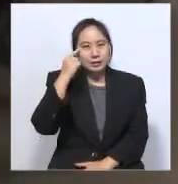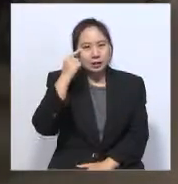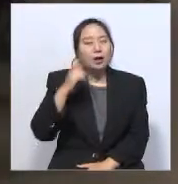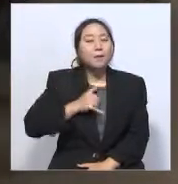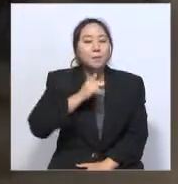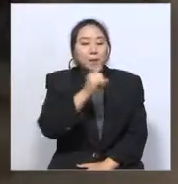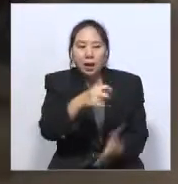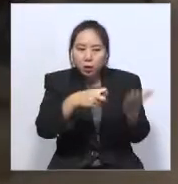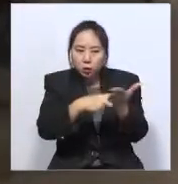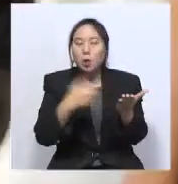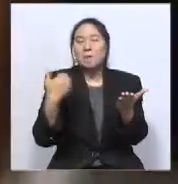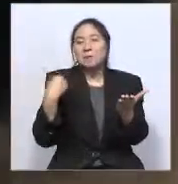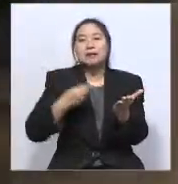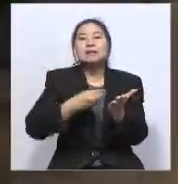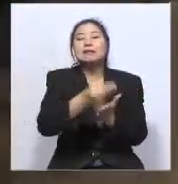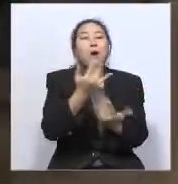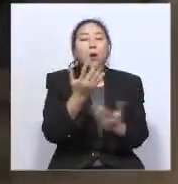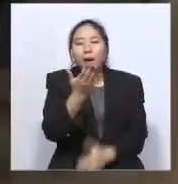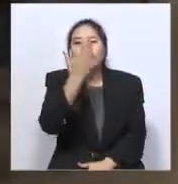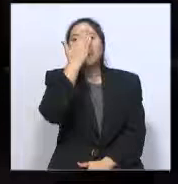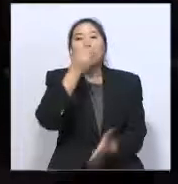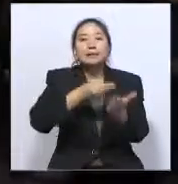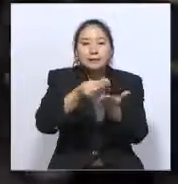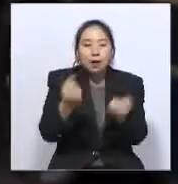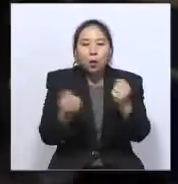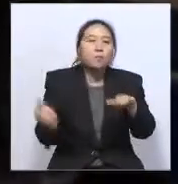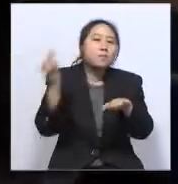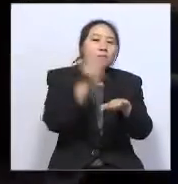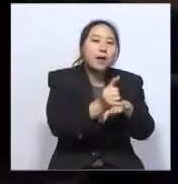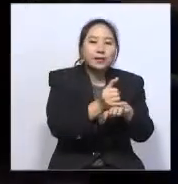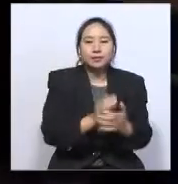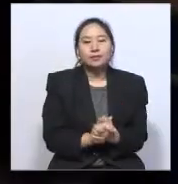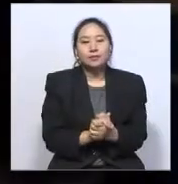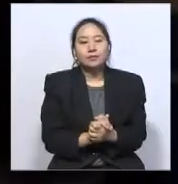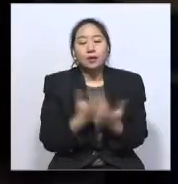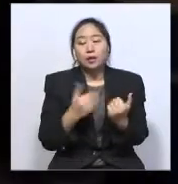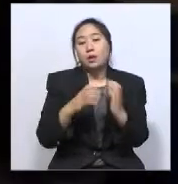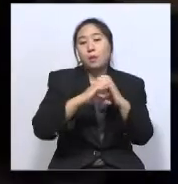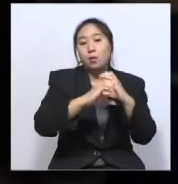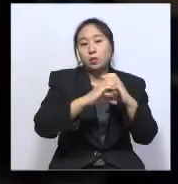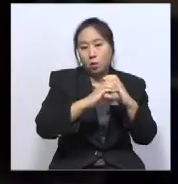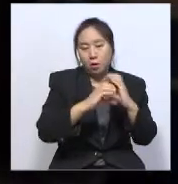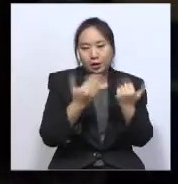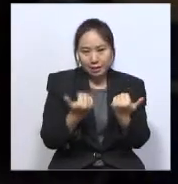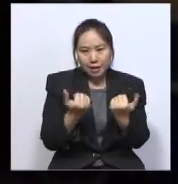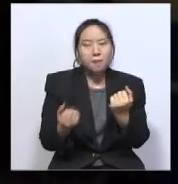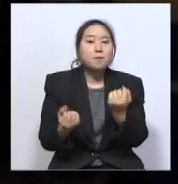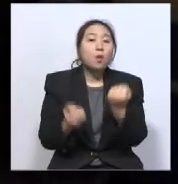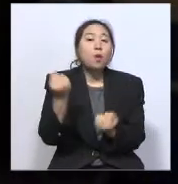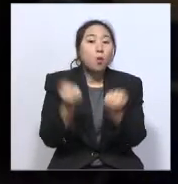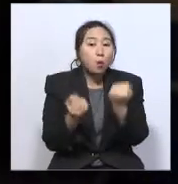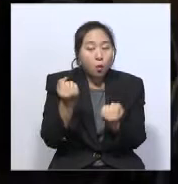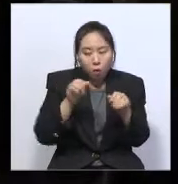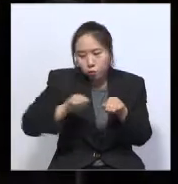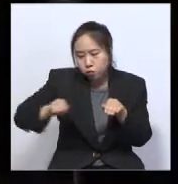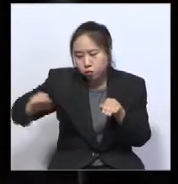ว่าไปซื้อตั๋วแล้วมีแน่นอนก็ตัดสินใจไปซื้อหน้างานแล้วก็ขึ้นรถเลยนะคะทางบขส.เนี่ยได้เพิ่มเที่ยววิ่งรถโดยสาร